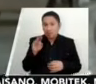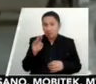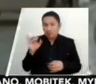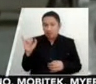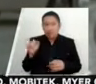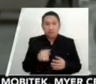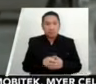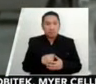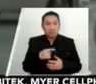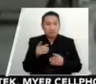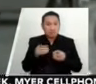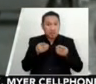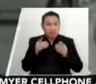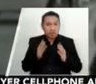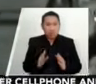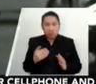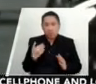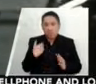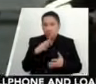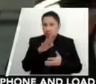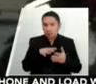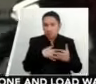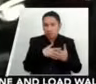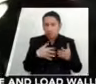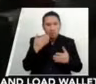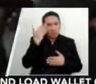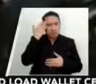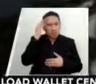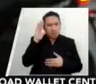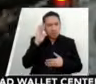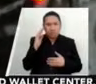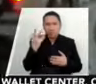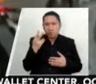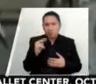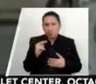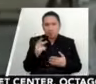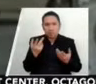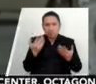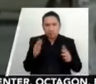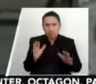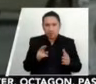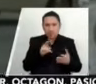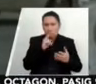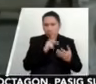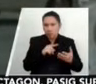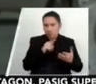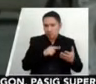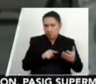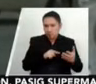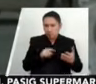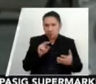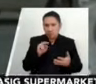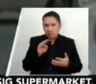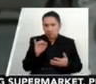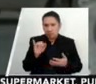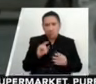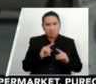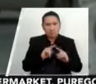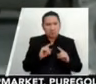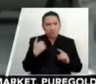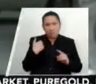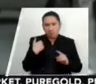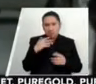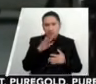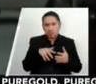wala pa naman timetable. Hindi pa niya alam kung kailan matatapos itong investigasyon ng NBI at wala pa din namang schedule kung kailan ito